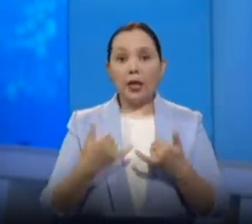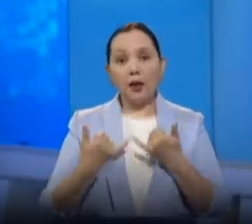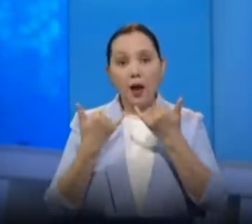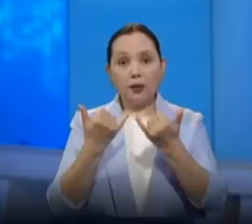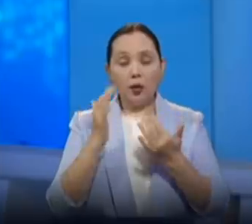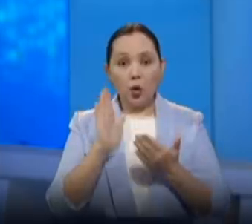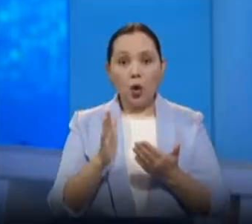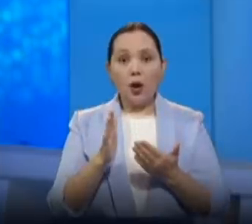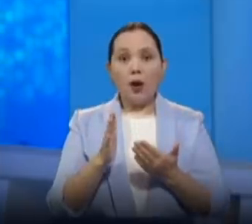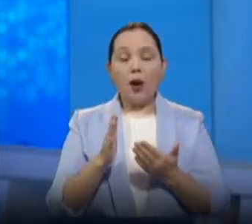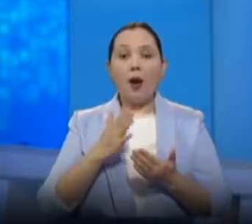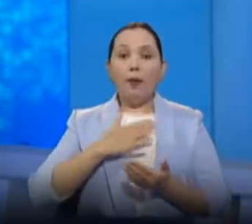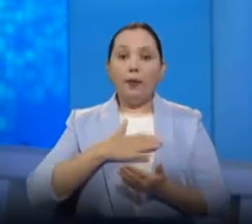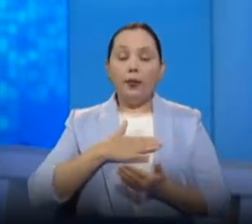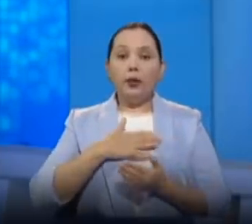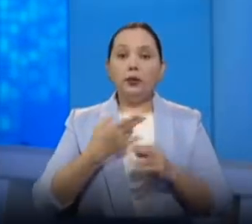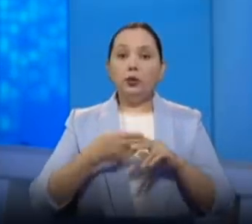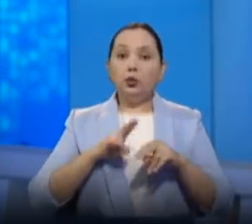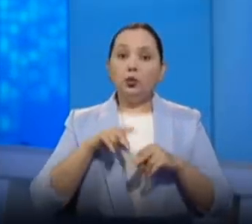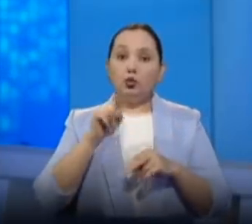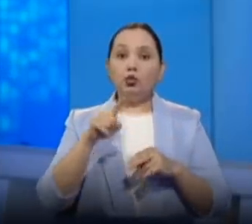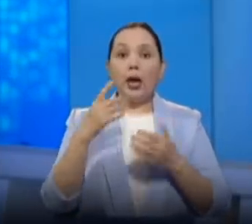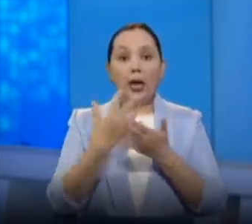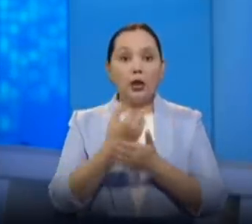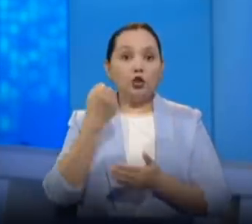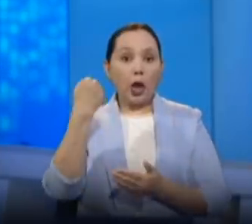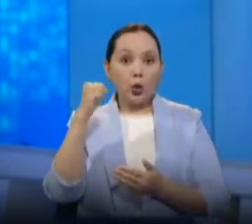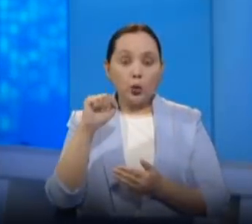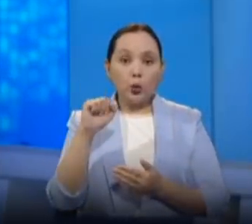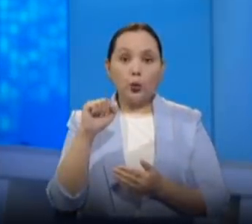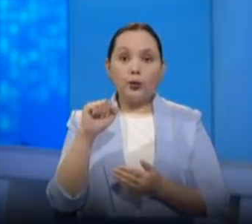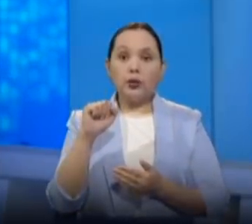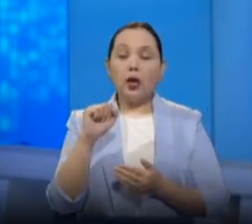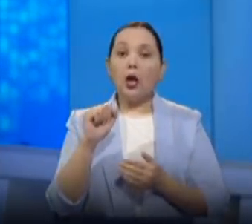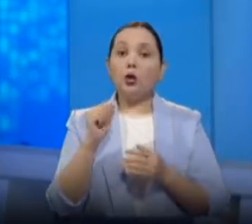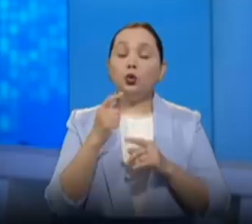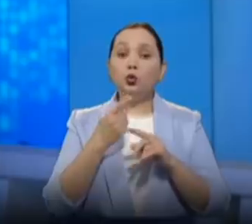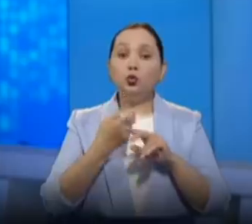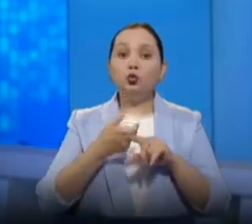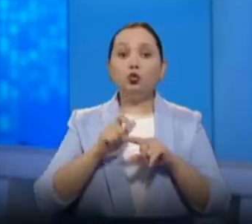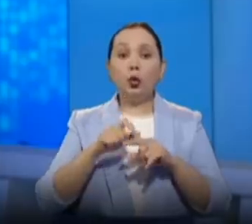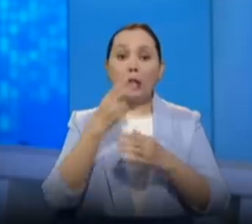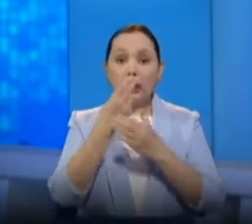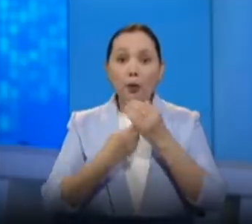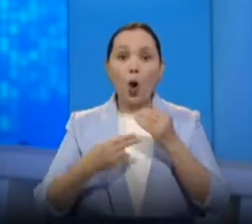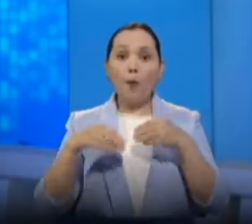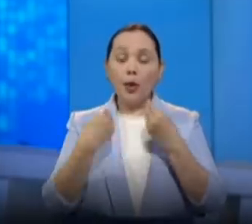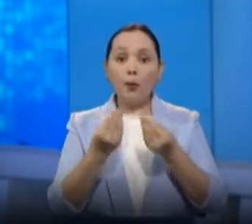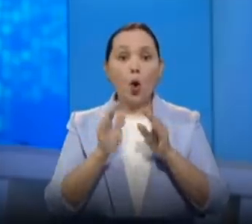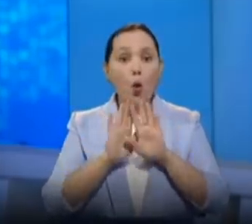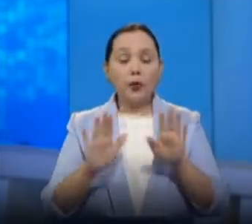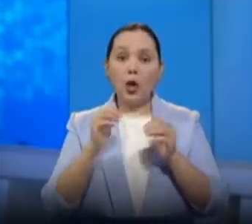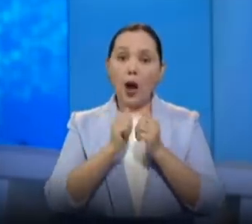bo'lamiz. Boisi biz shunchalik erishgan yutug'imizni juda tezda boy berib qo'yishimiz mumkinligini